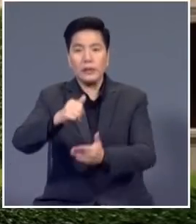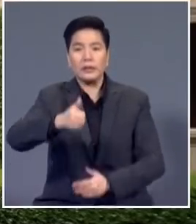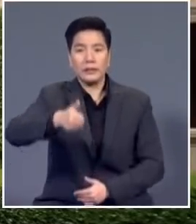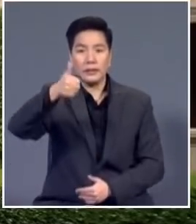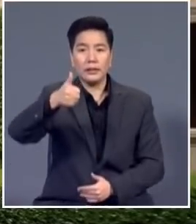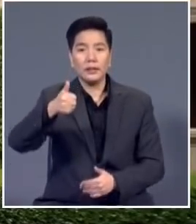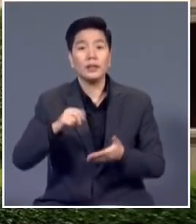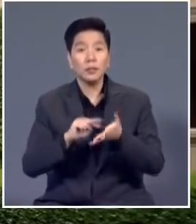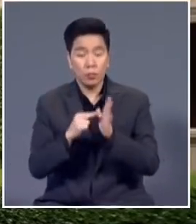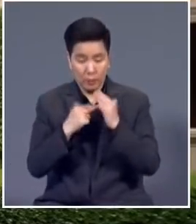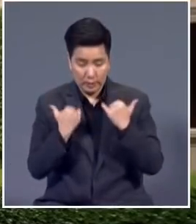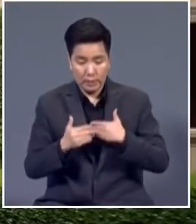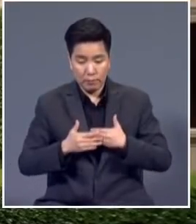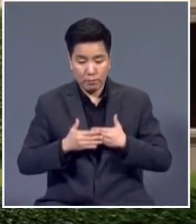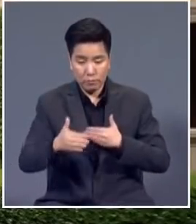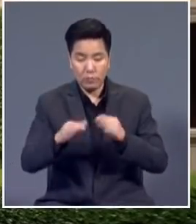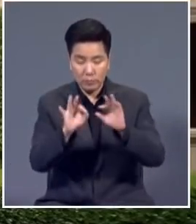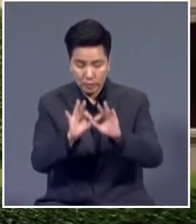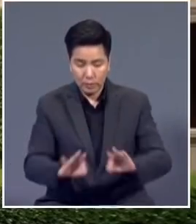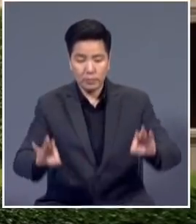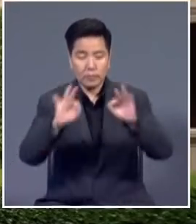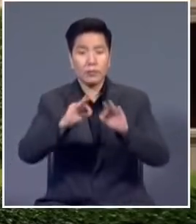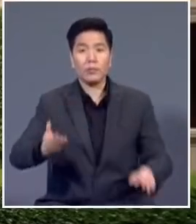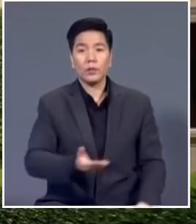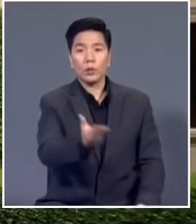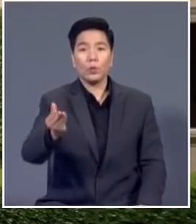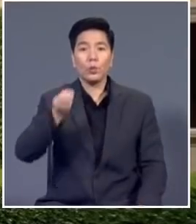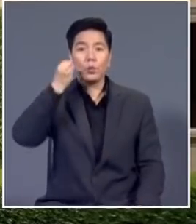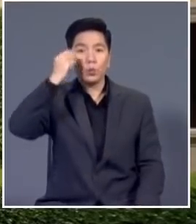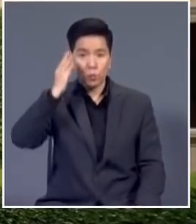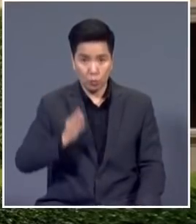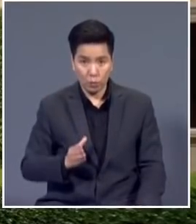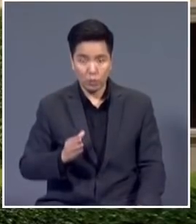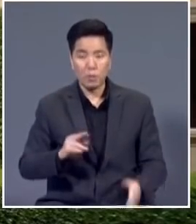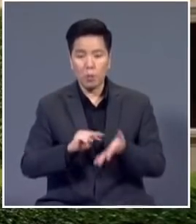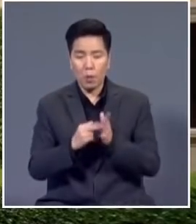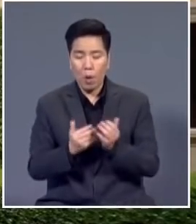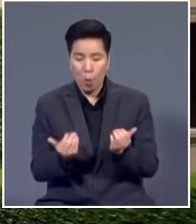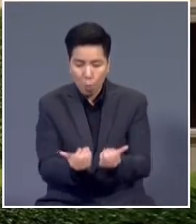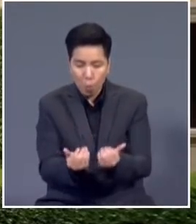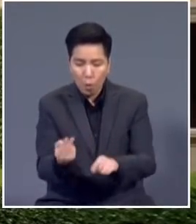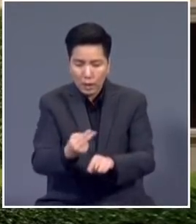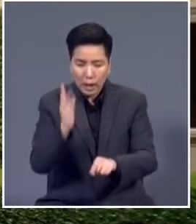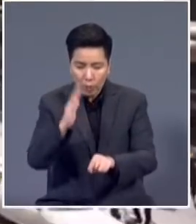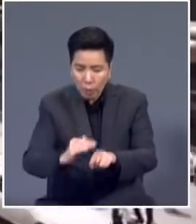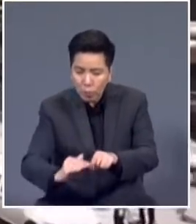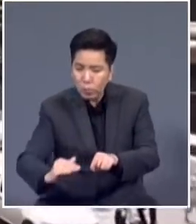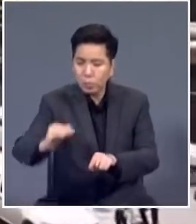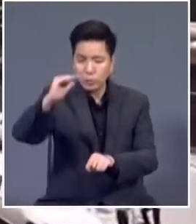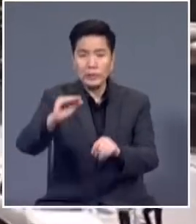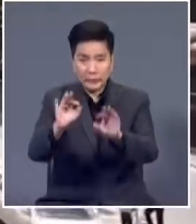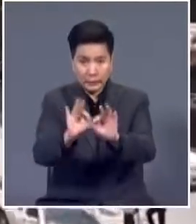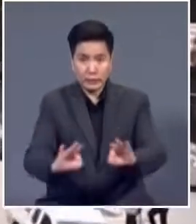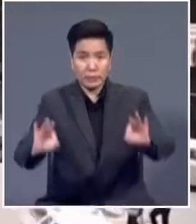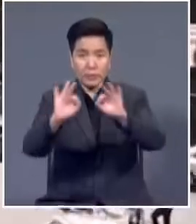ระยะต่อจากนี้ไปมีความสำคัญกับพวกเราทุกคนนะครับในสถานการณ์ปัจจุบันสำหรับลูกหลานของเราในอนาคตด้วยเราต้องการการพัฒนาประเทศ